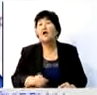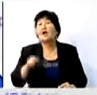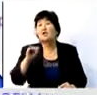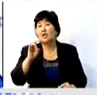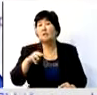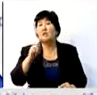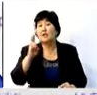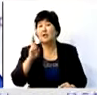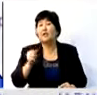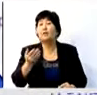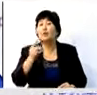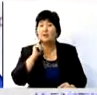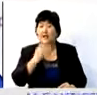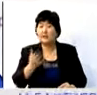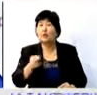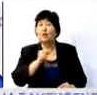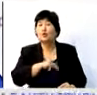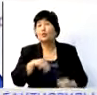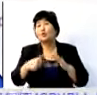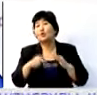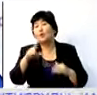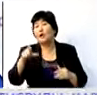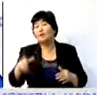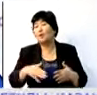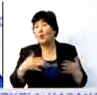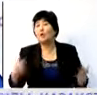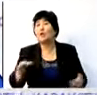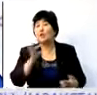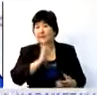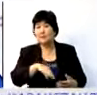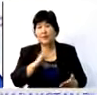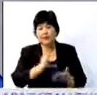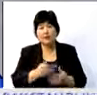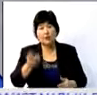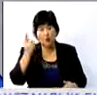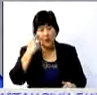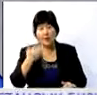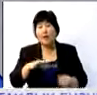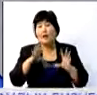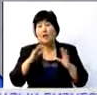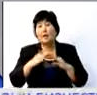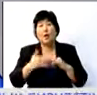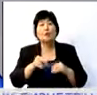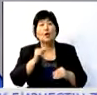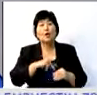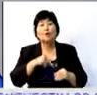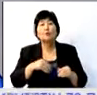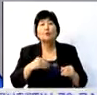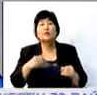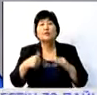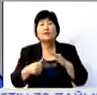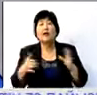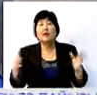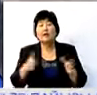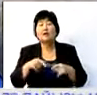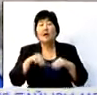жәрмеңкелерге де бұл жастарға, жұмысы жүрген азаматтарға үлкен септігін тигізеді деген ойдамын. Жалпы ауданда жұмысты азайту бағытында ауқымды